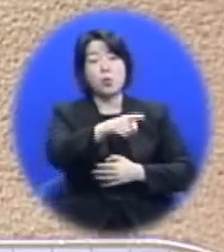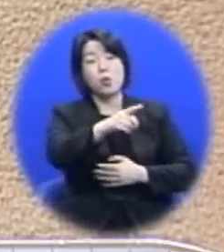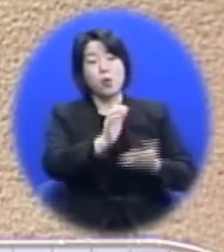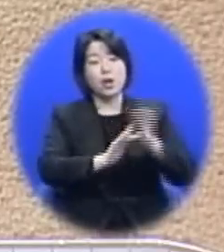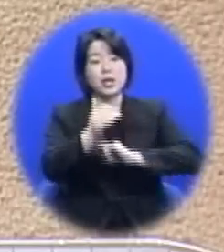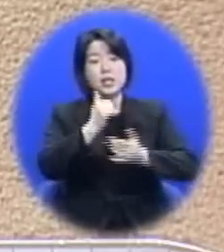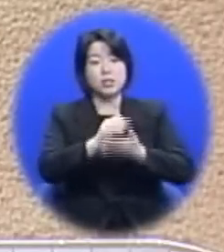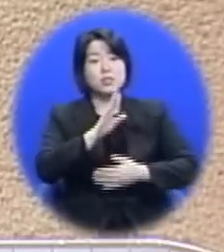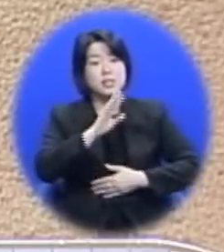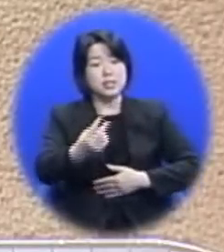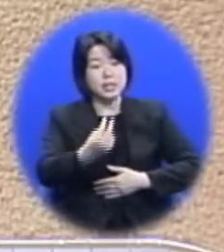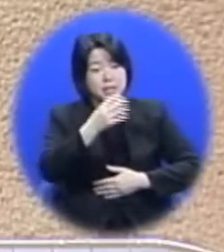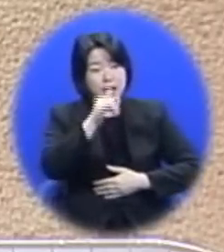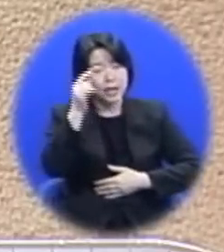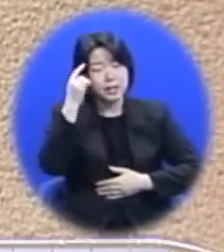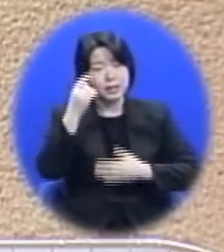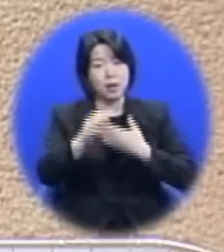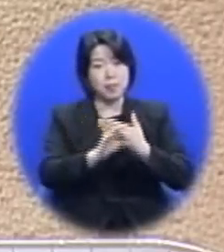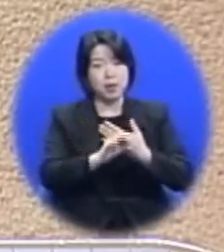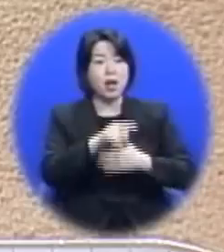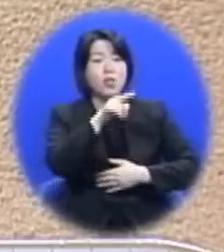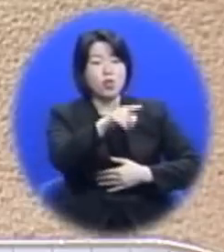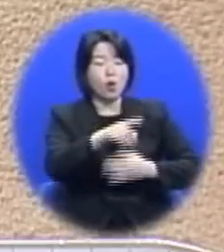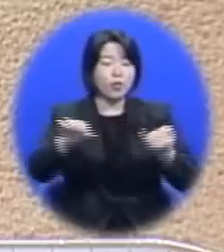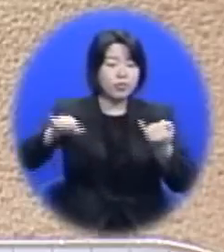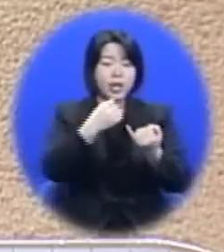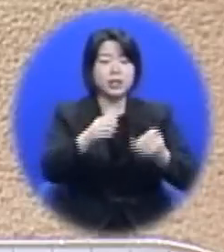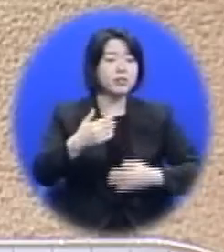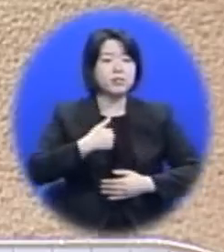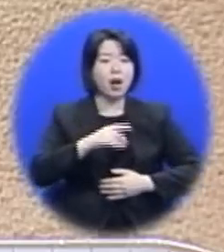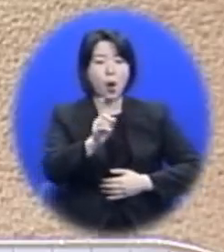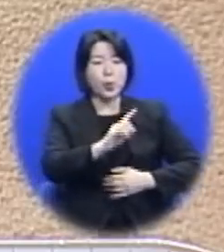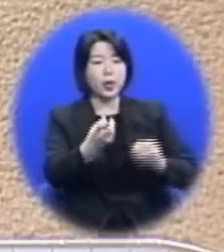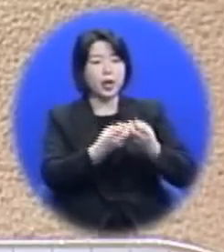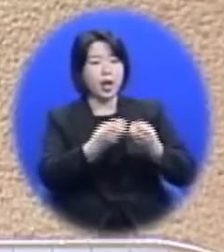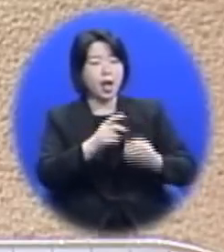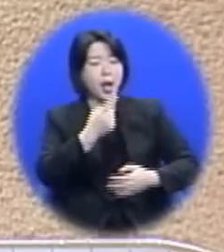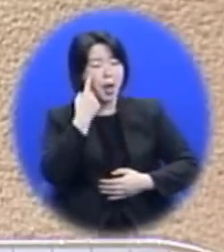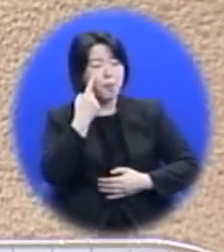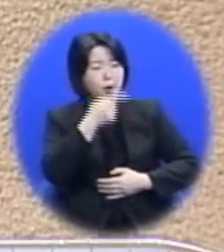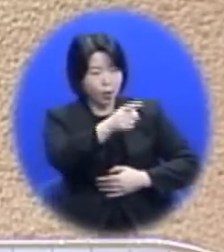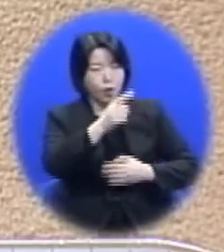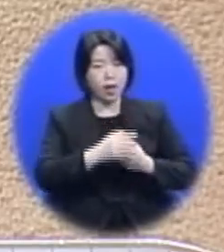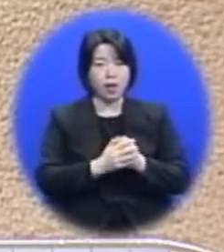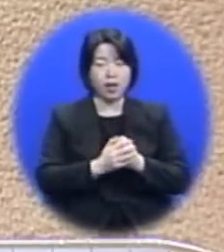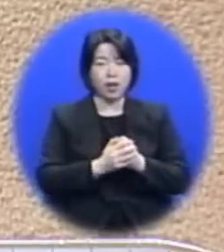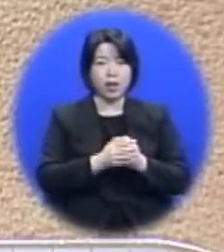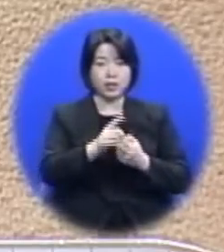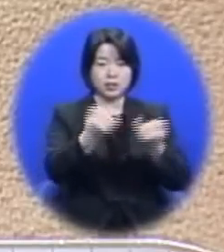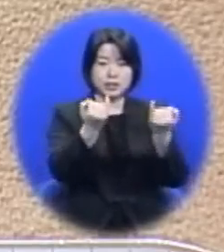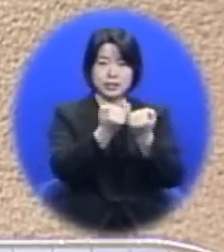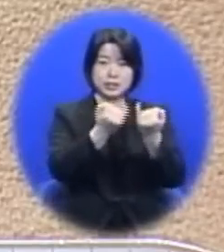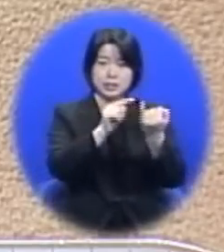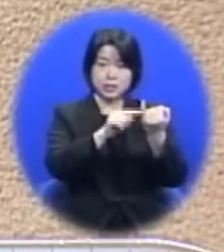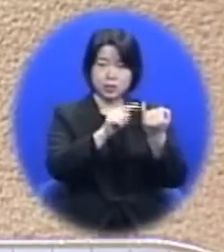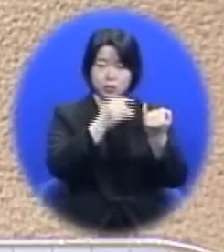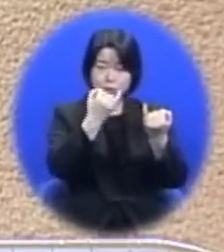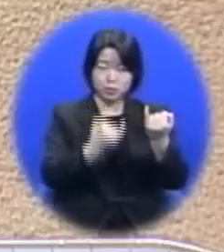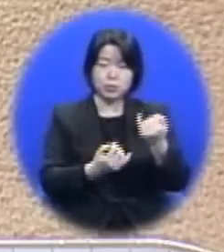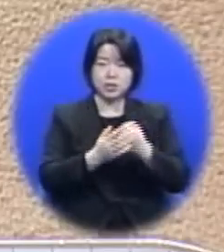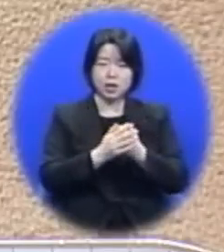예수가 진짜 살아있다면 너를 때리는 나를 어떻게 해보라고 해? 그러면서 그 여동생을